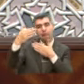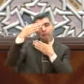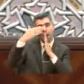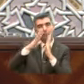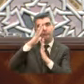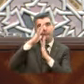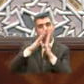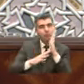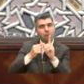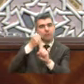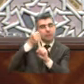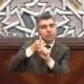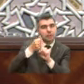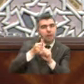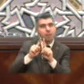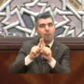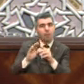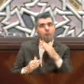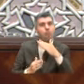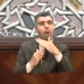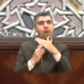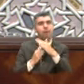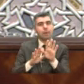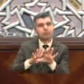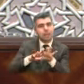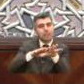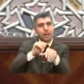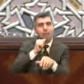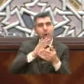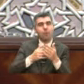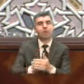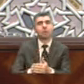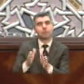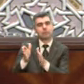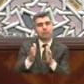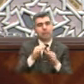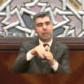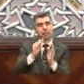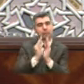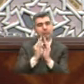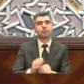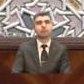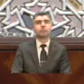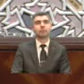للسيدة والسادة النواب المحترمين من فريق العدالة والتنمية، فلأحدهم الكلمة. تفضلوا السيد النائب.